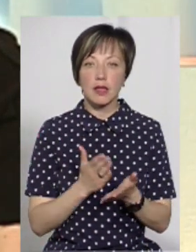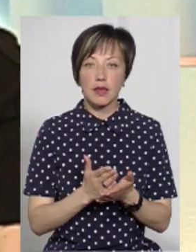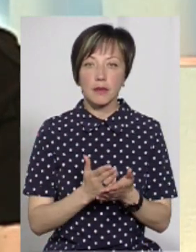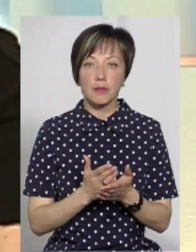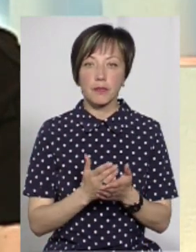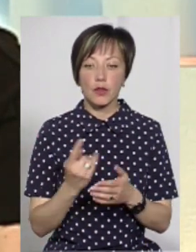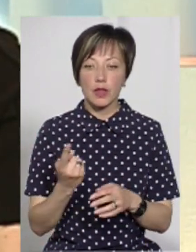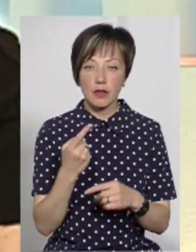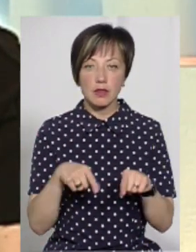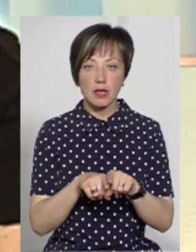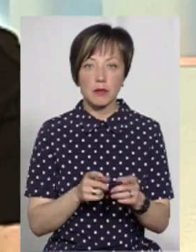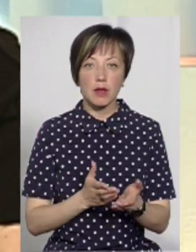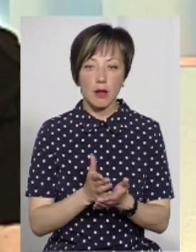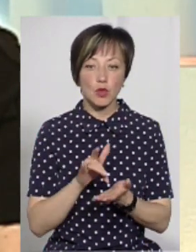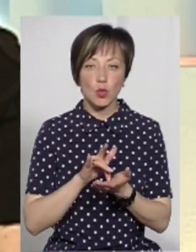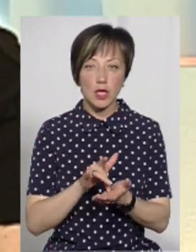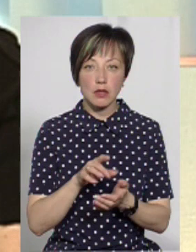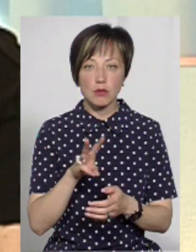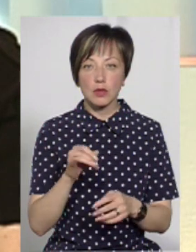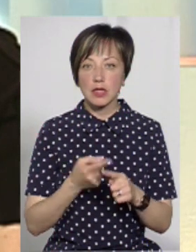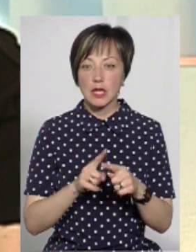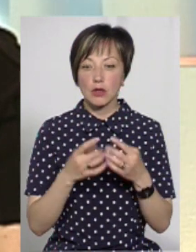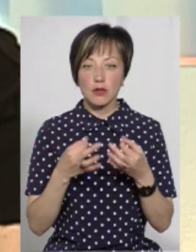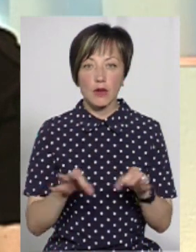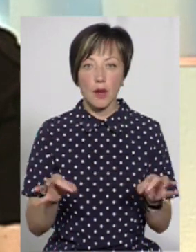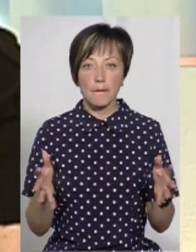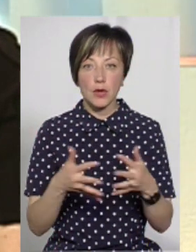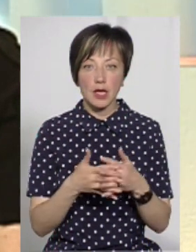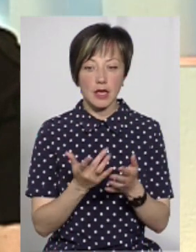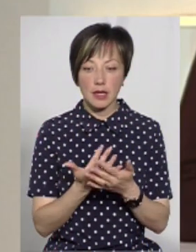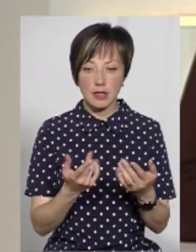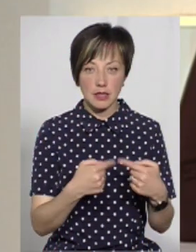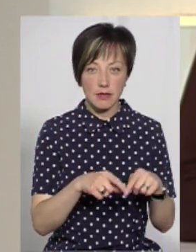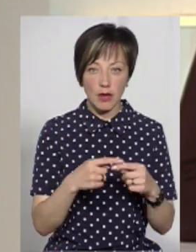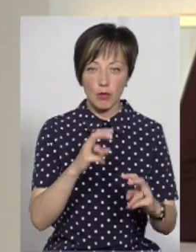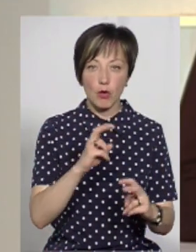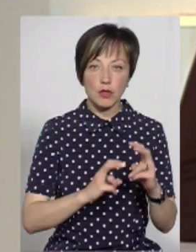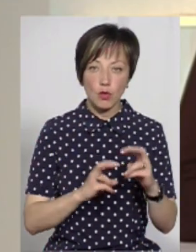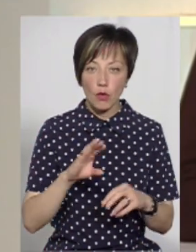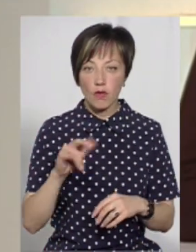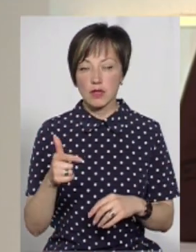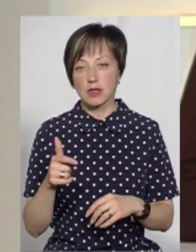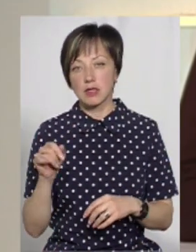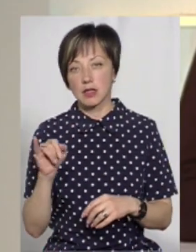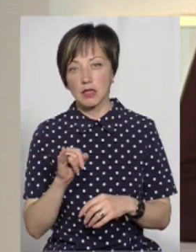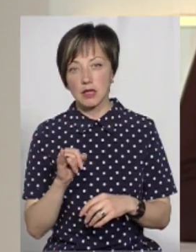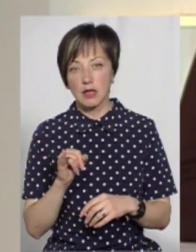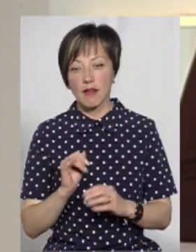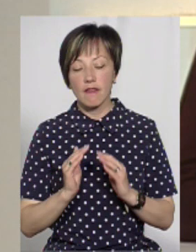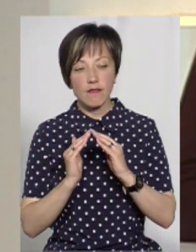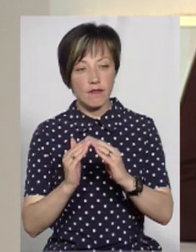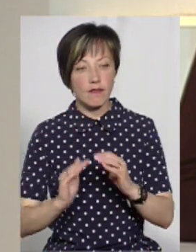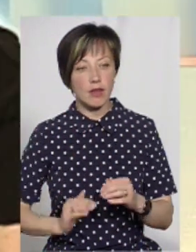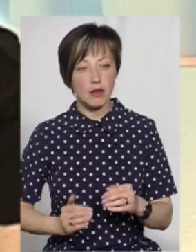із таких напрямків туризм, це туризм дозволяє поєднати різні сфери, і промисловість, і